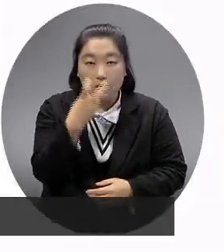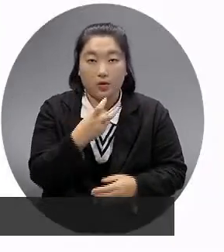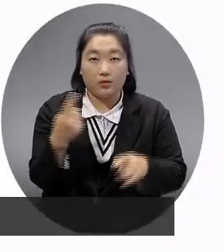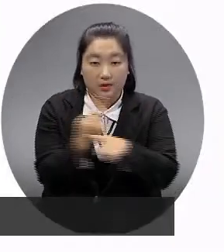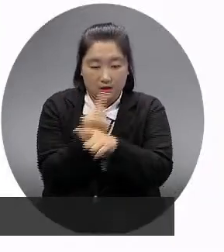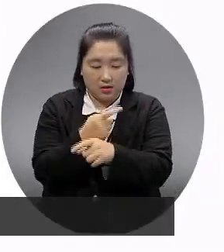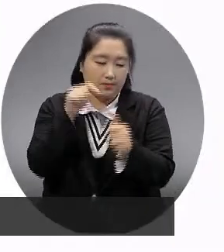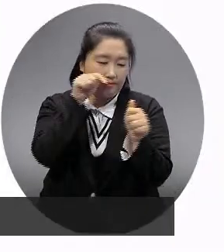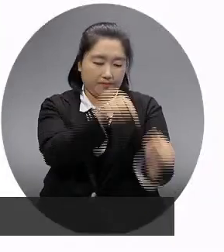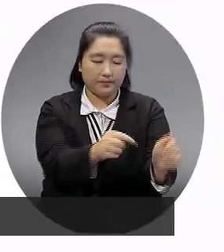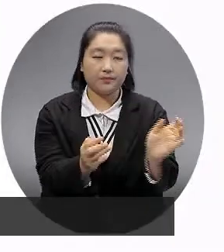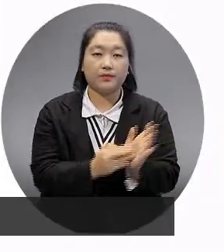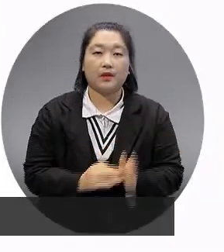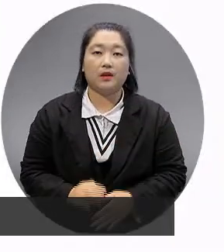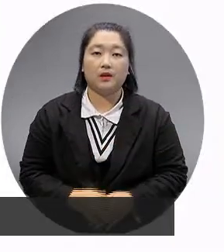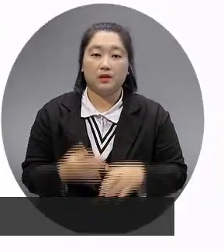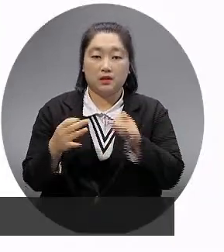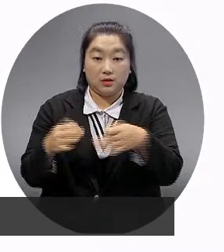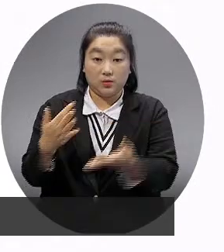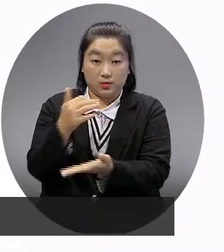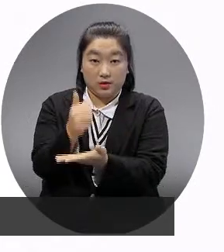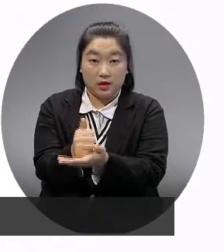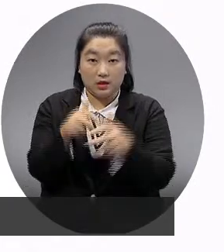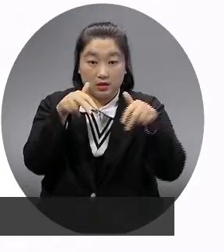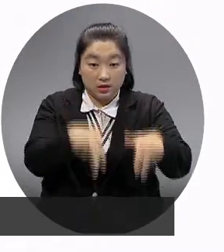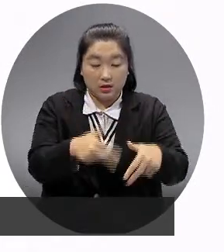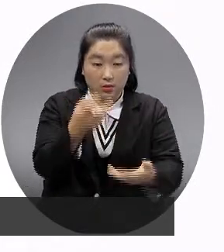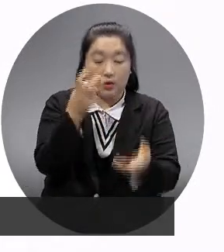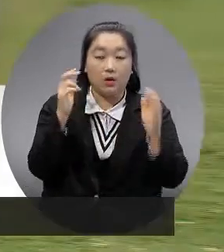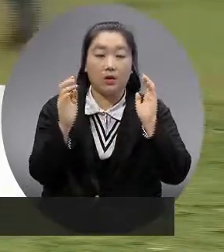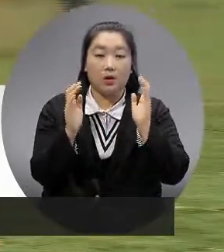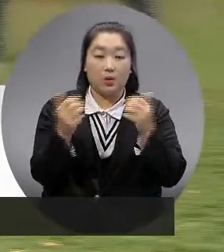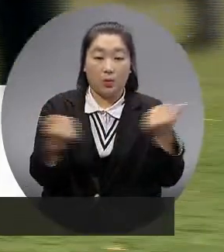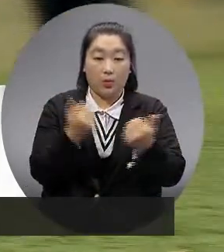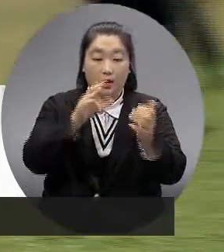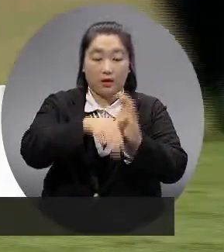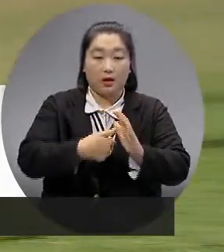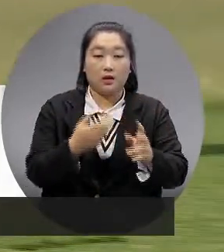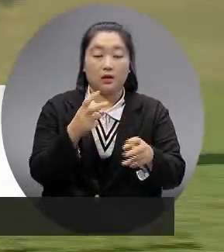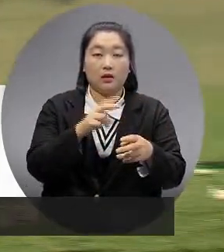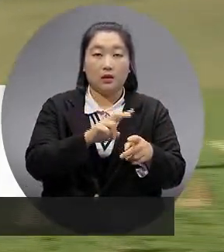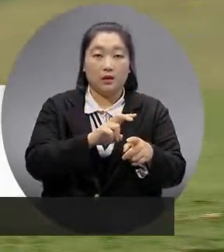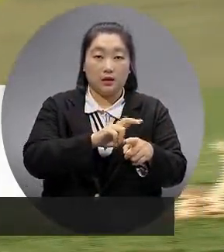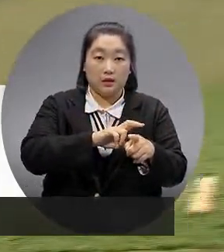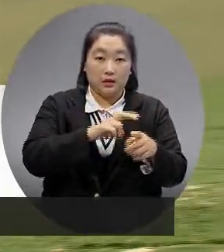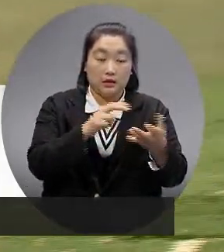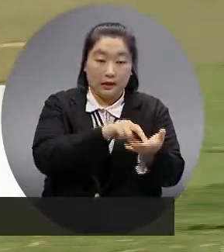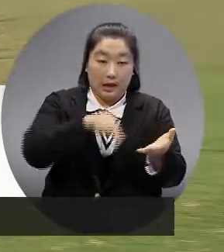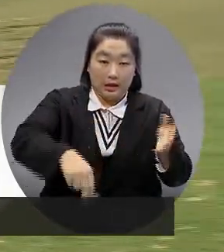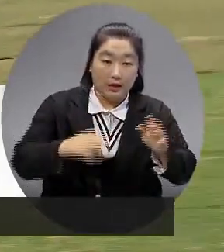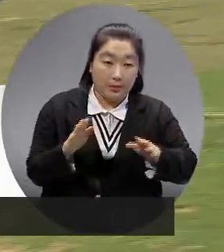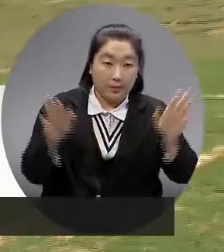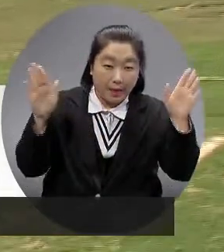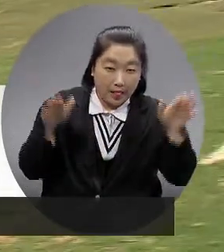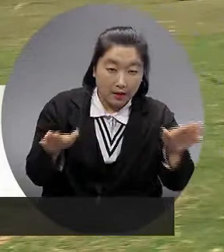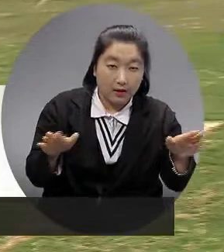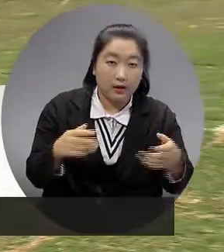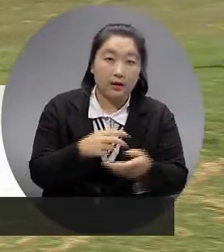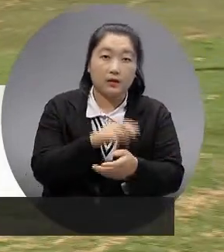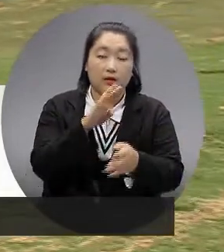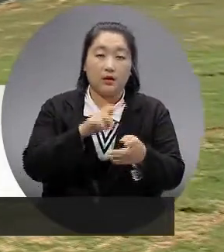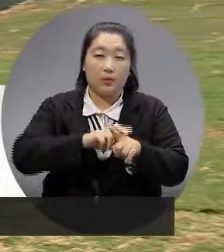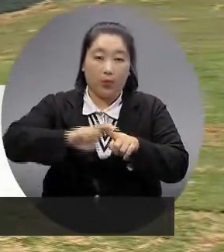개선을 지시했습니다. 김영환 지사는 직원 조례에서 단양 패러글라이딩과 비봉산 모노레일, 괴산댐 등